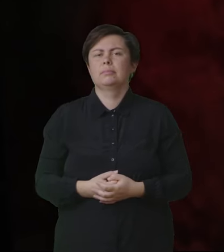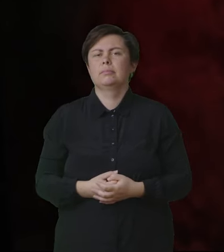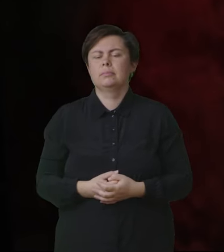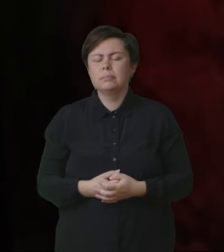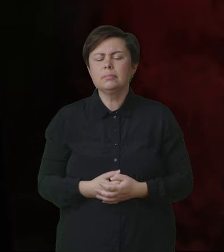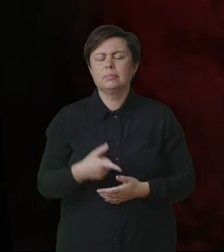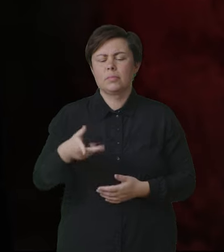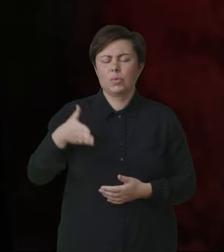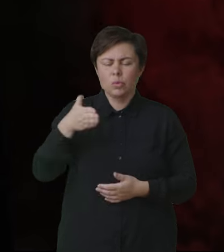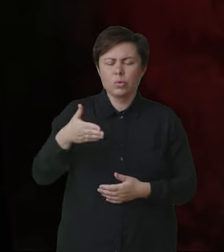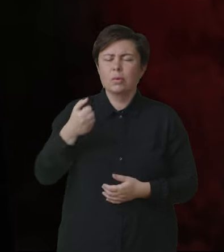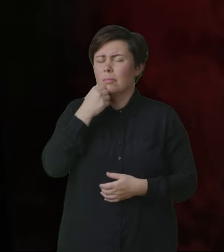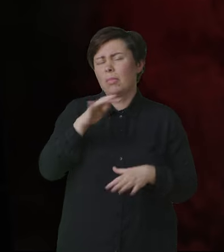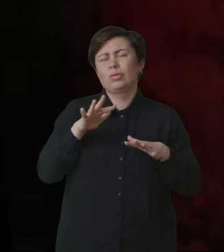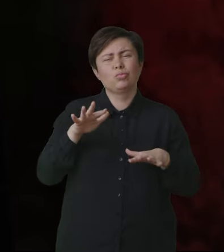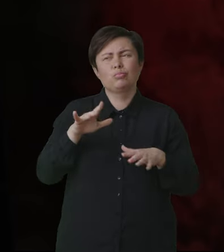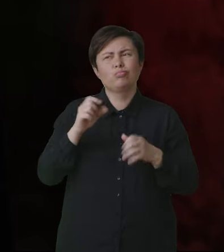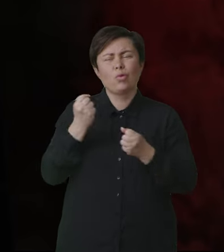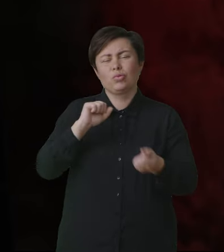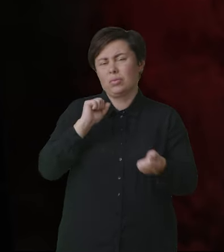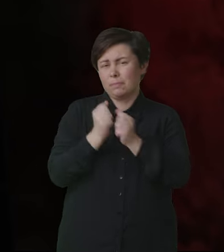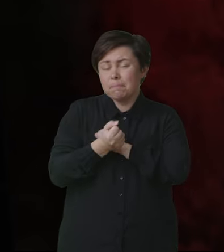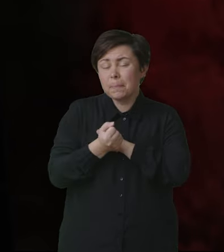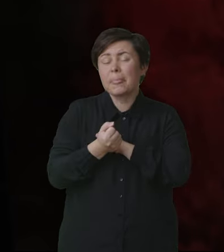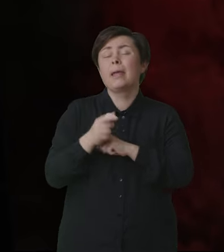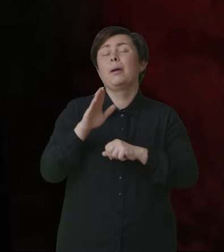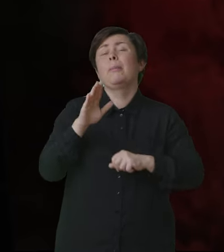No na kolei się bardzo zmieniło, dlatego że